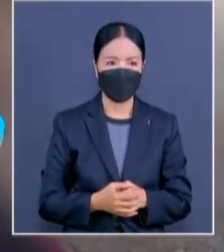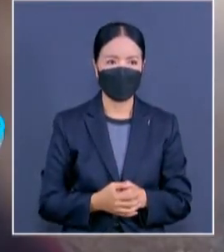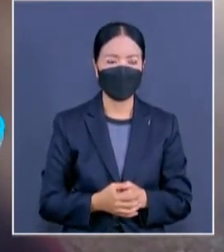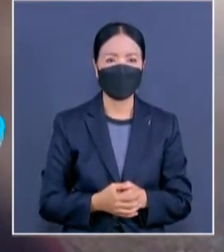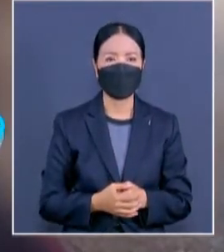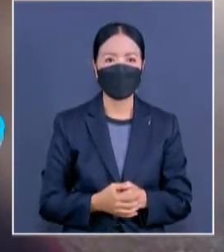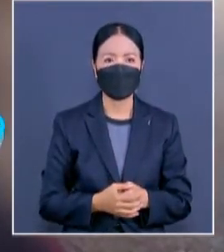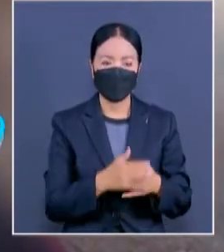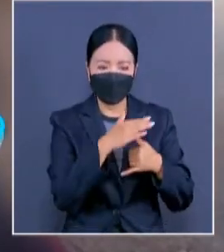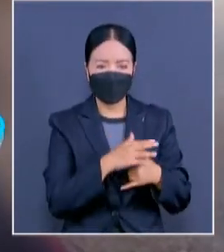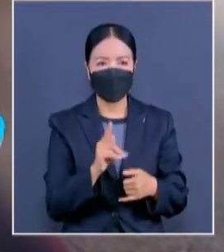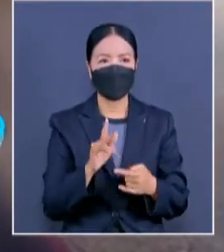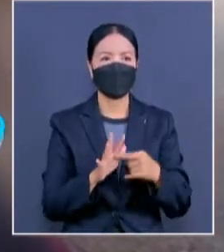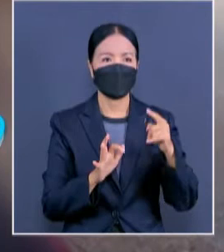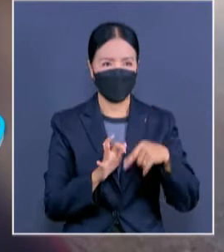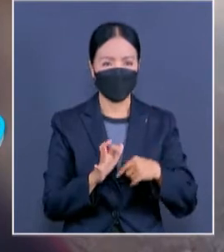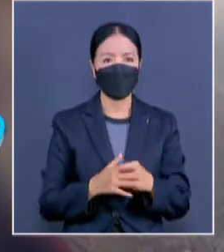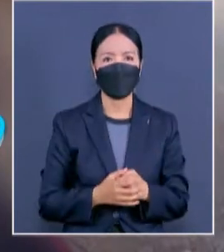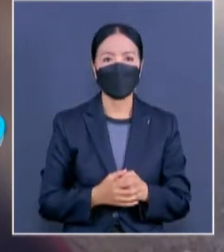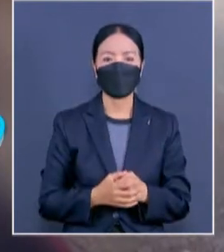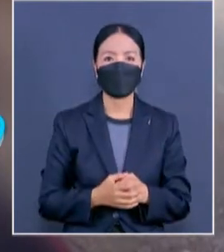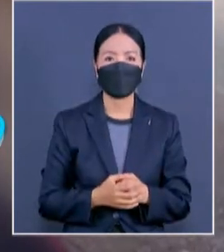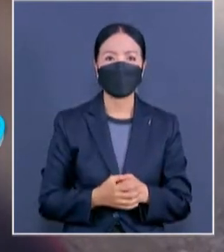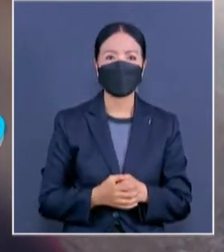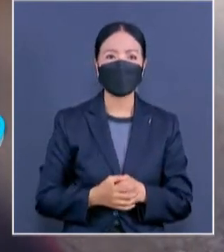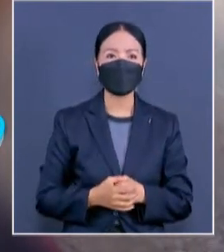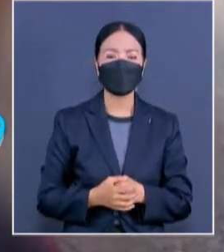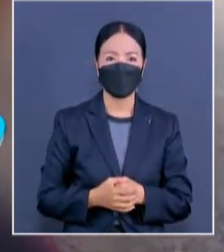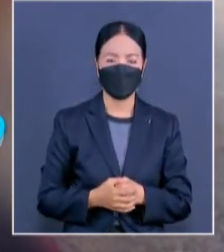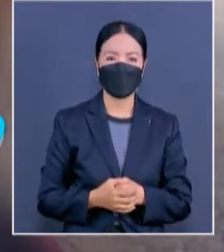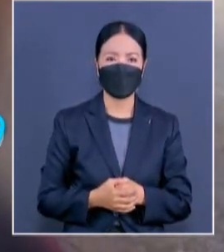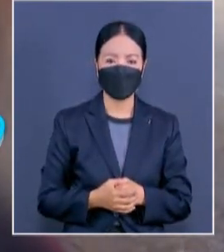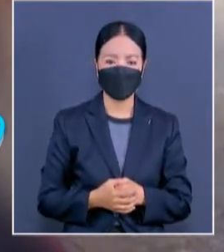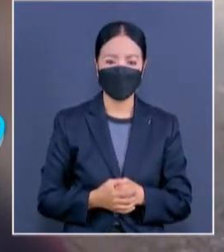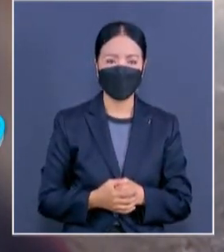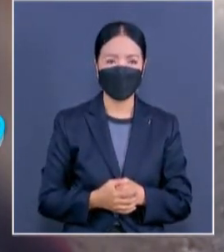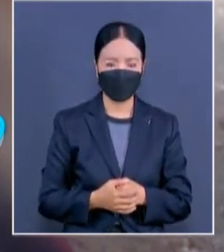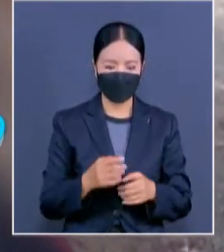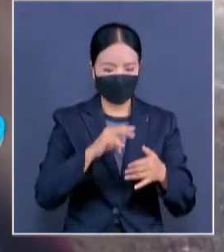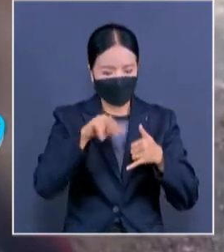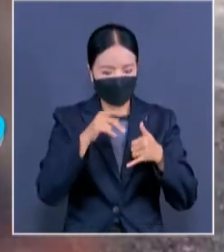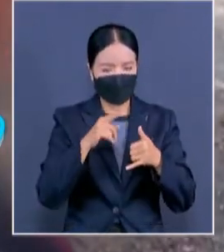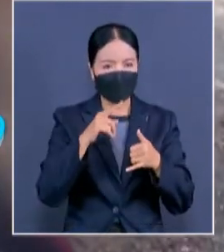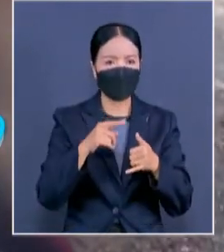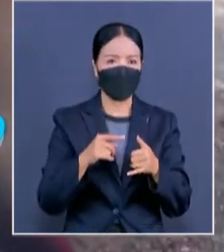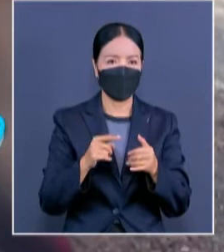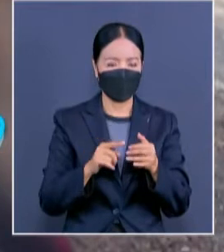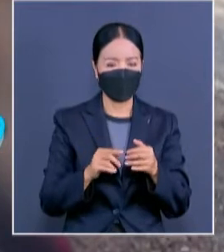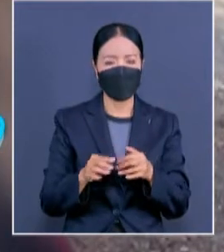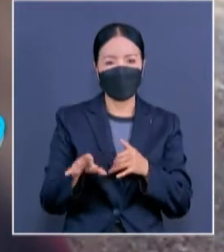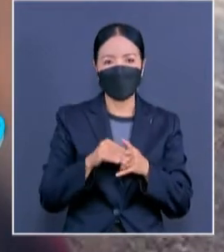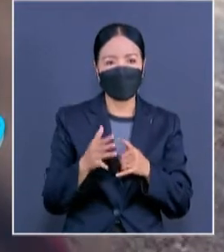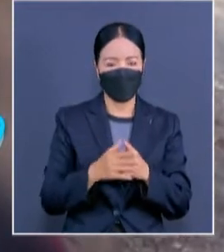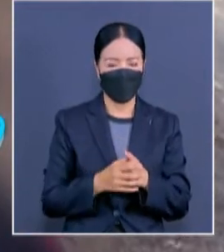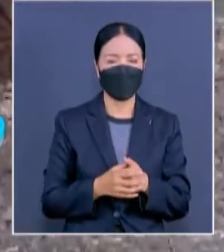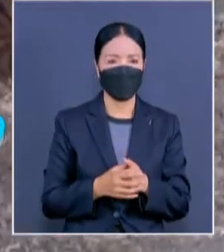ครับหลังจากที่เธอออกมาจากโรงพยาบาลสนามแล้วนะครับหลังจากการกักตัวแล้วก็ตรวจไม่พบเชื้อโควิดแล้วเนี่ยนี่เป็นคำบอกเล่า